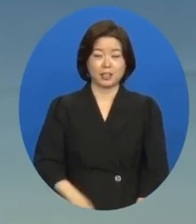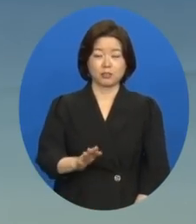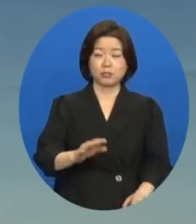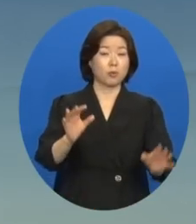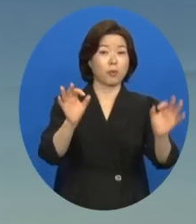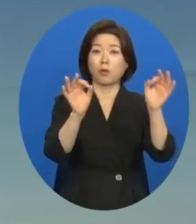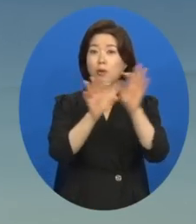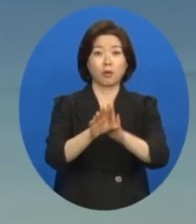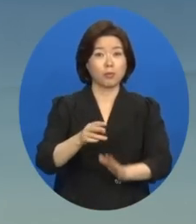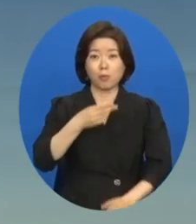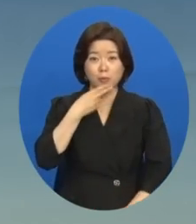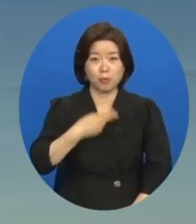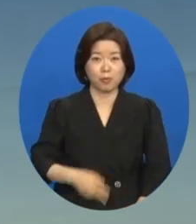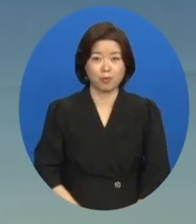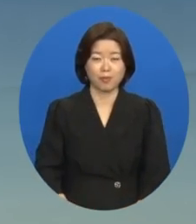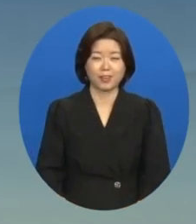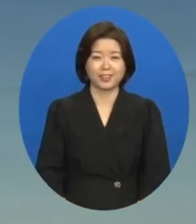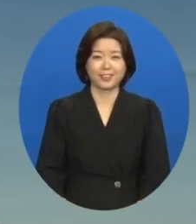사라지는 거예요.